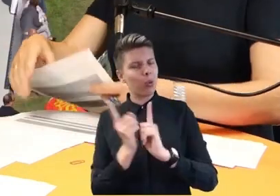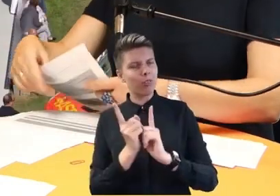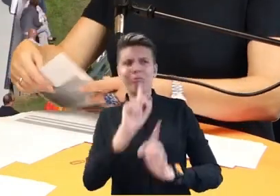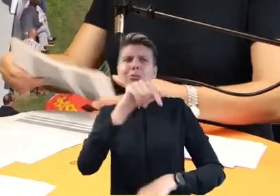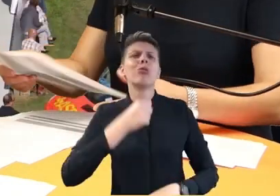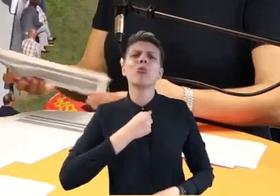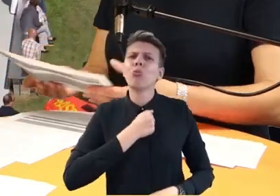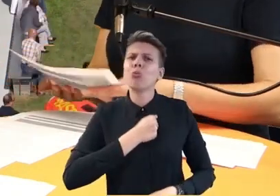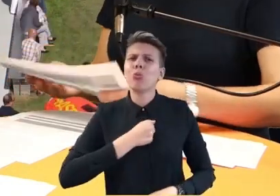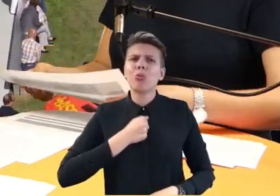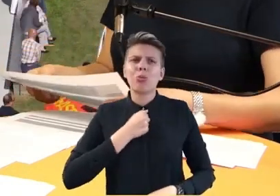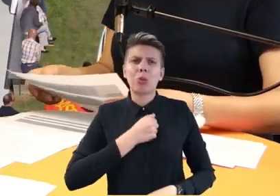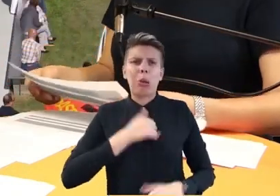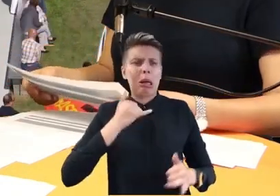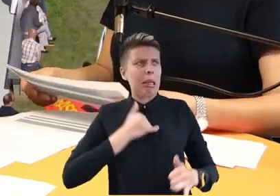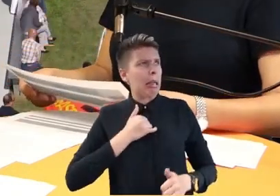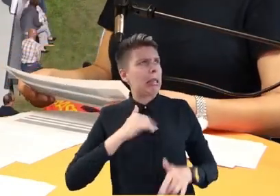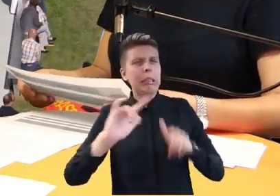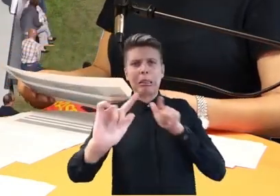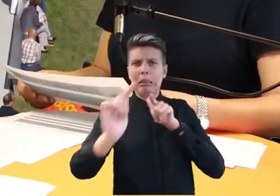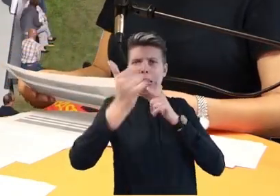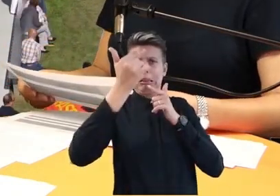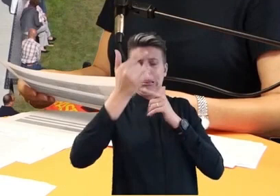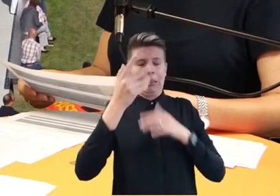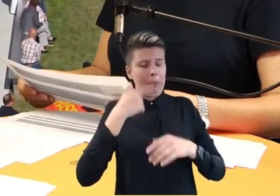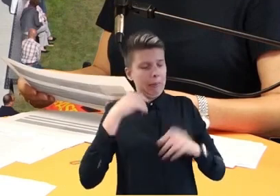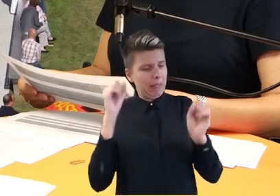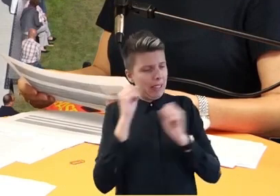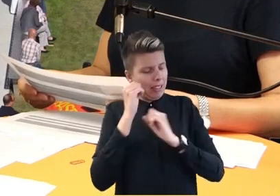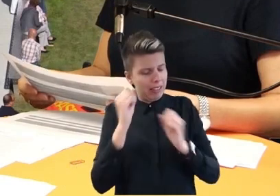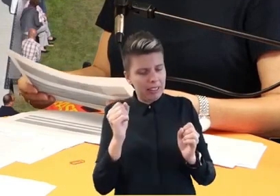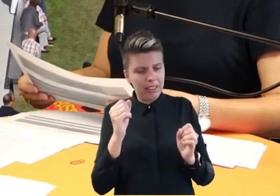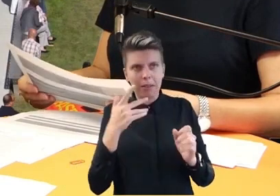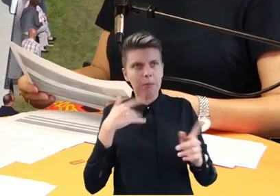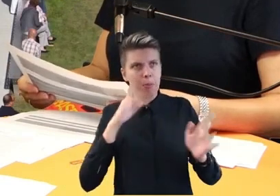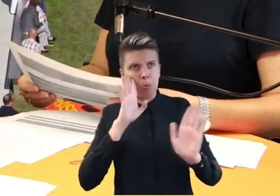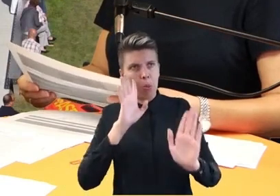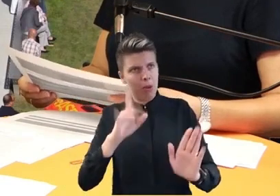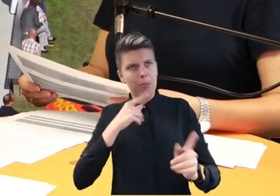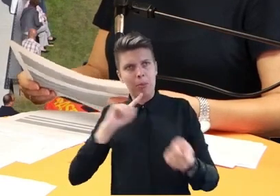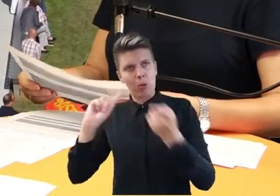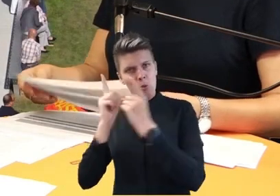sorry, dass ich jetzt nicht in die Kamera gucke, sondern ich muss hier mal gerade durchgehen.